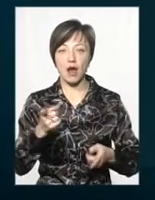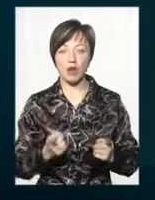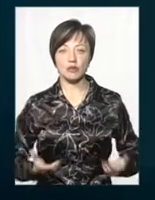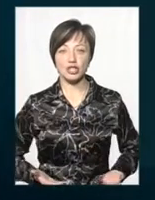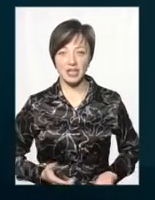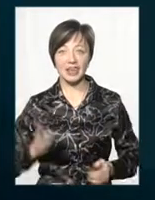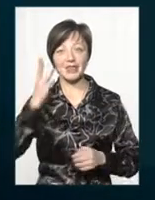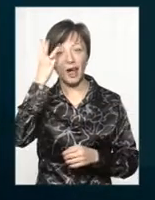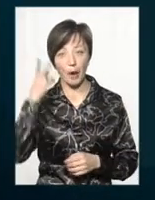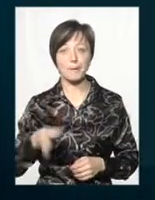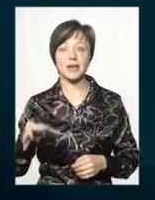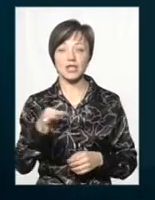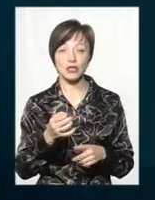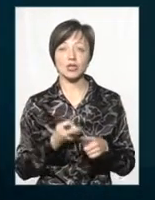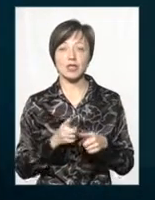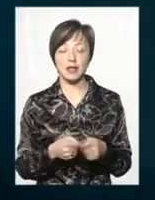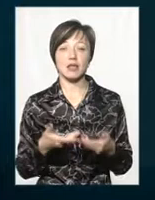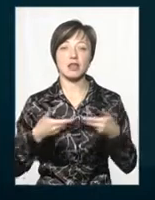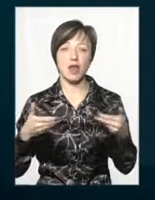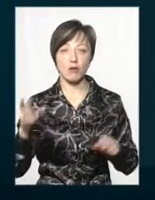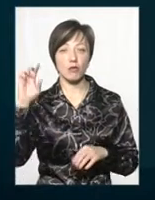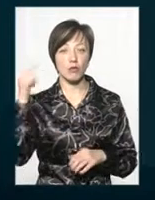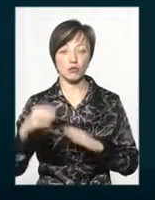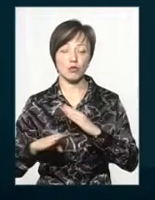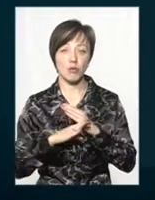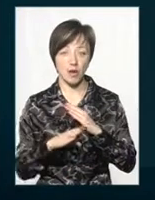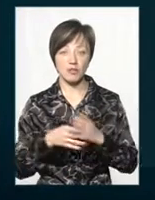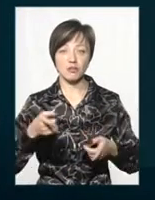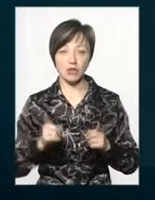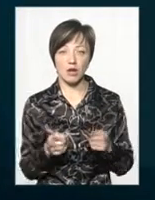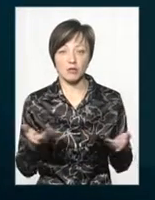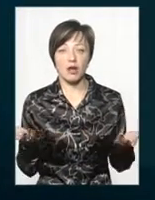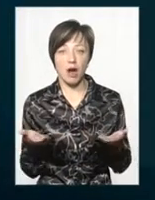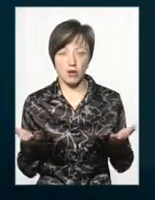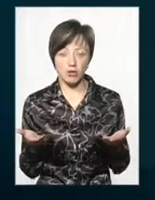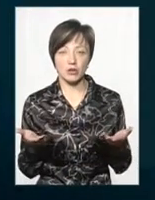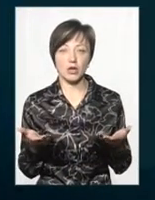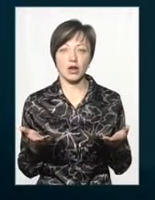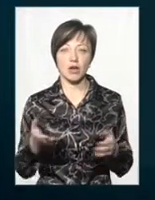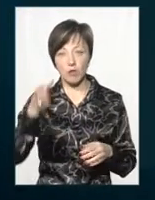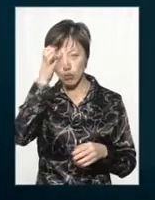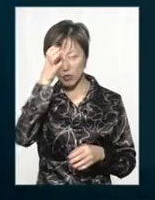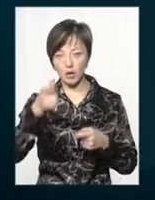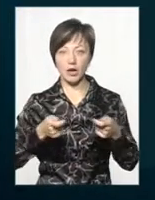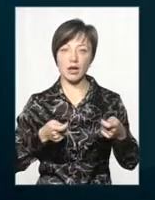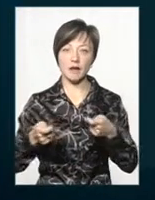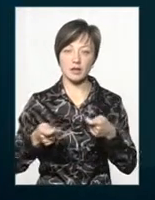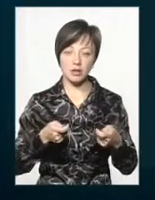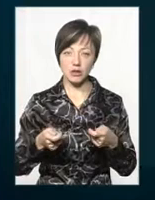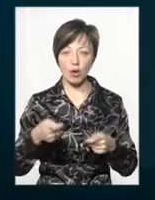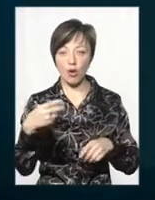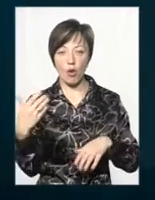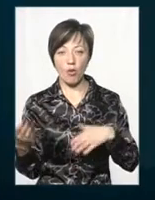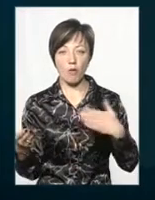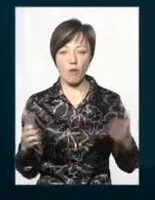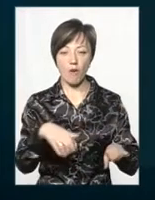на Хмельниччині, ось нам, з Божою допомогою, звичайно, якимось чином, завдяки мудрому керівництву обох